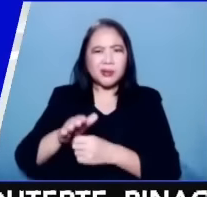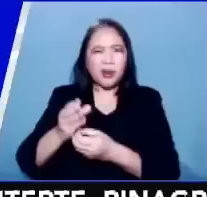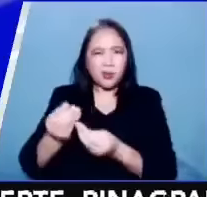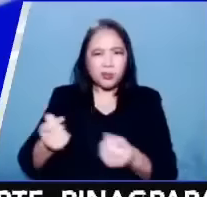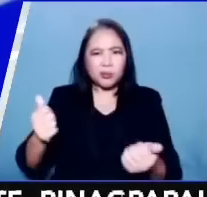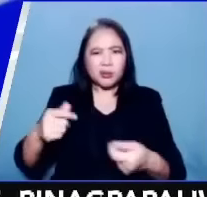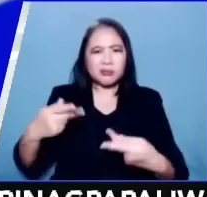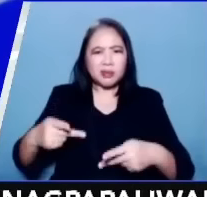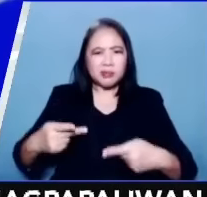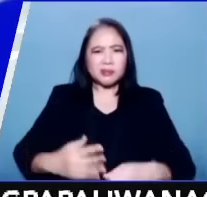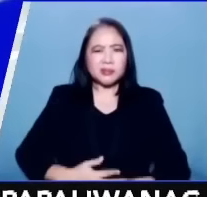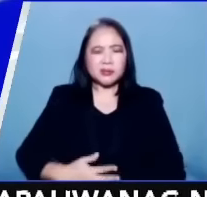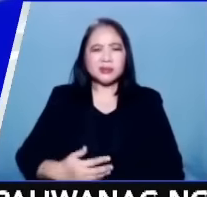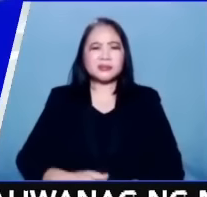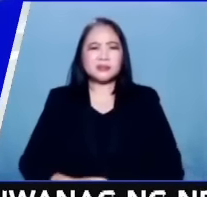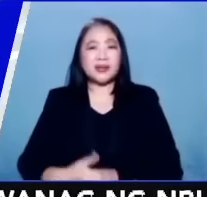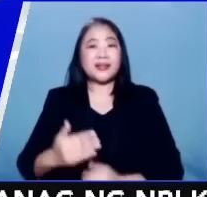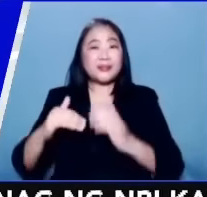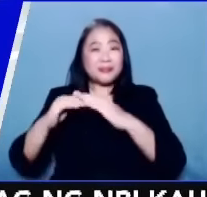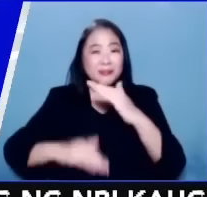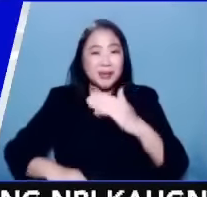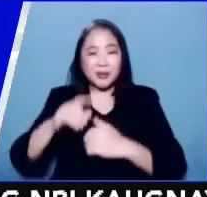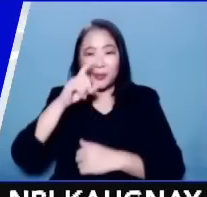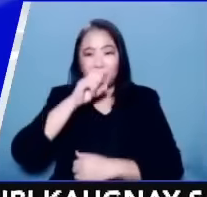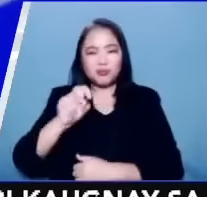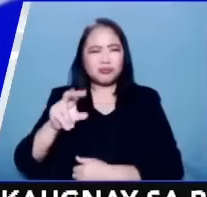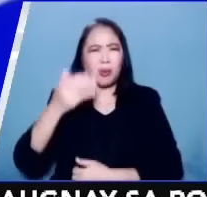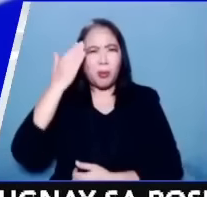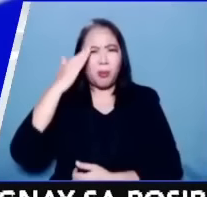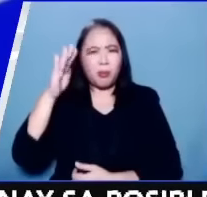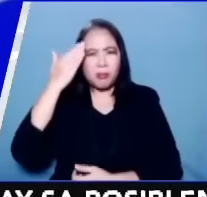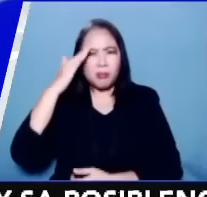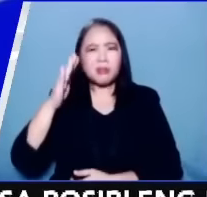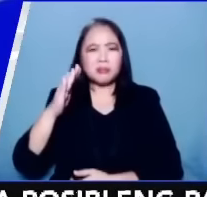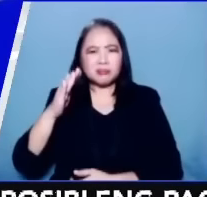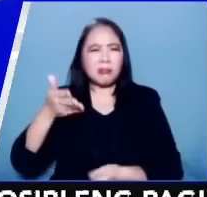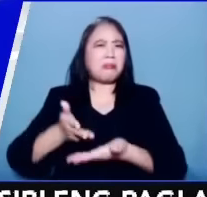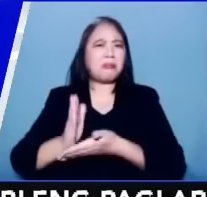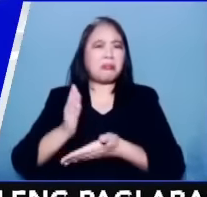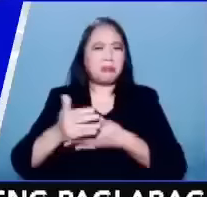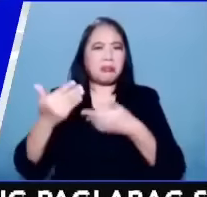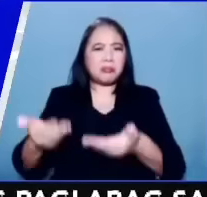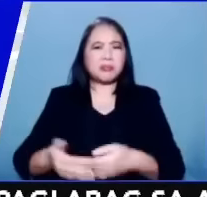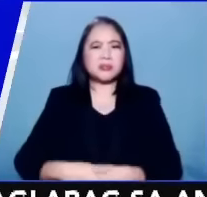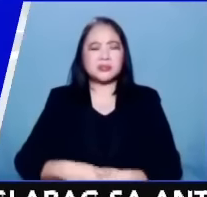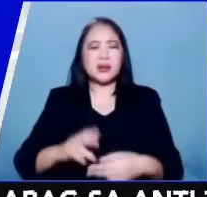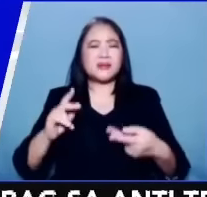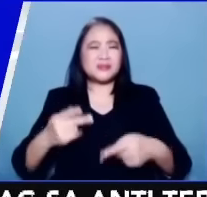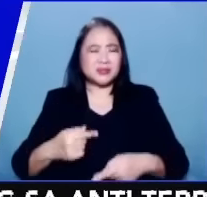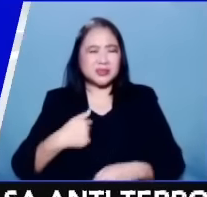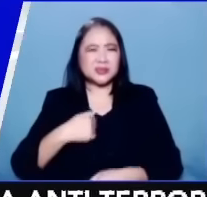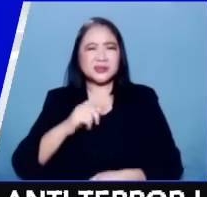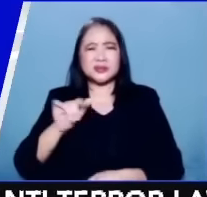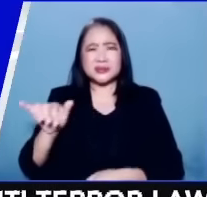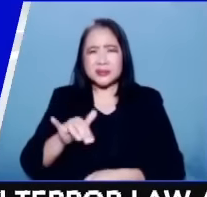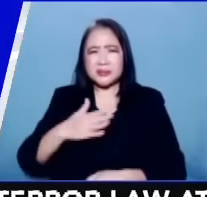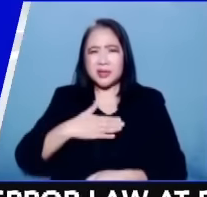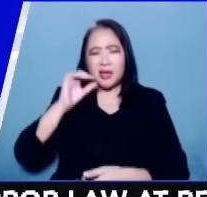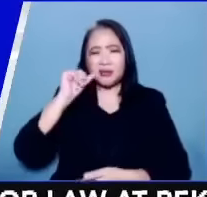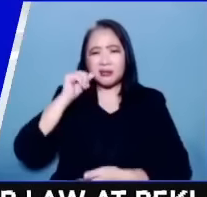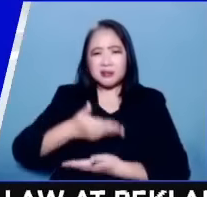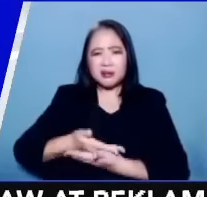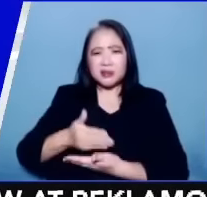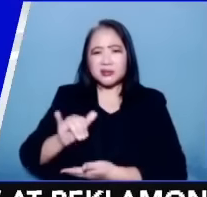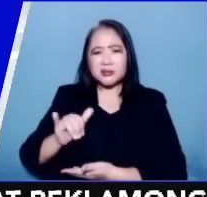nga po maung Bata Syempre hindi po niya alam yun yun Napakasakit po para ko pong tunay na anak dahil nga po yung kapatid ko wala